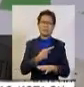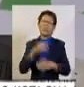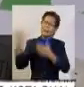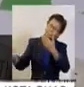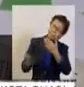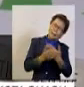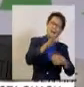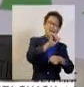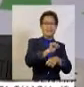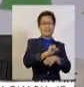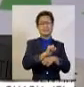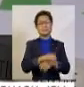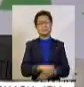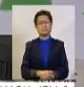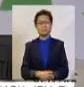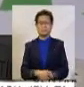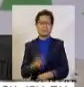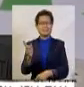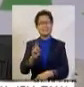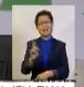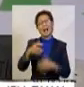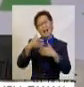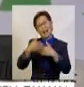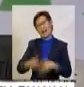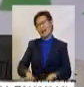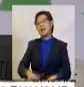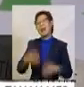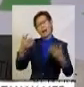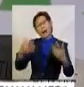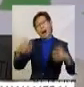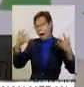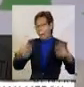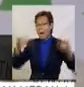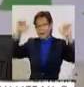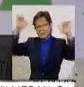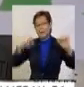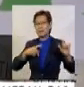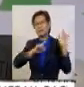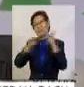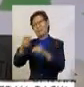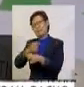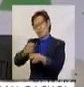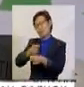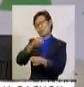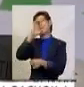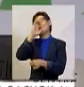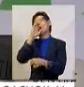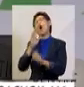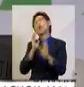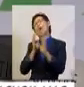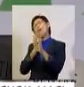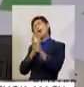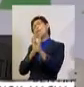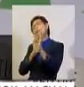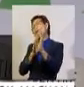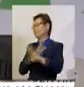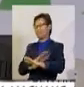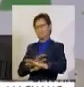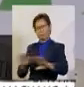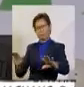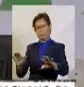kerja. Tapi janganlah lepas itu kita minum kopi, bersembang panjang-panjang.